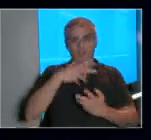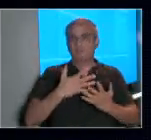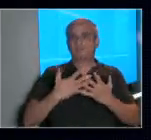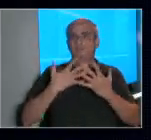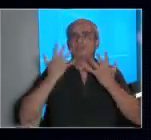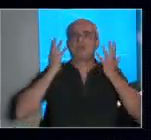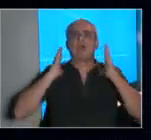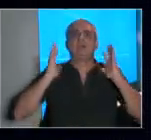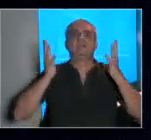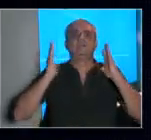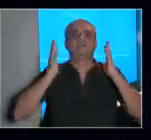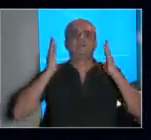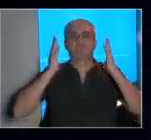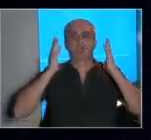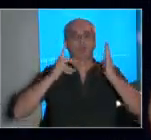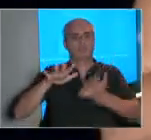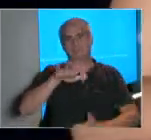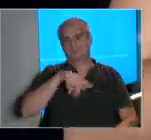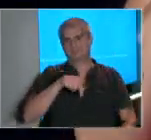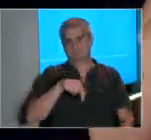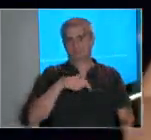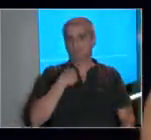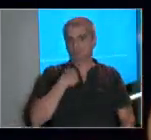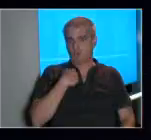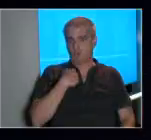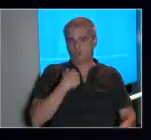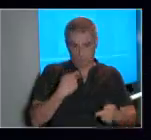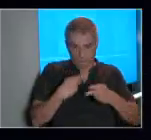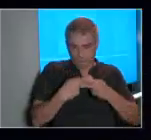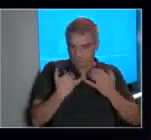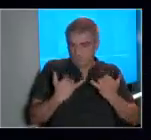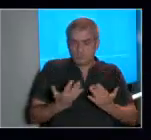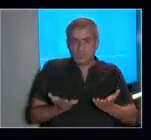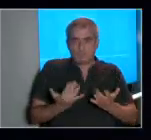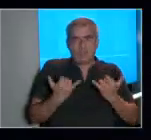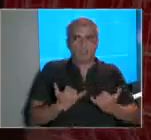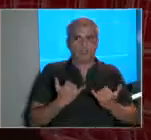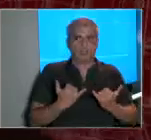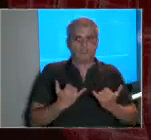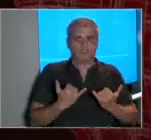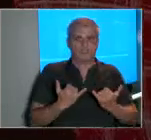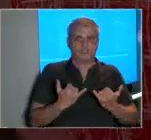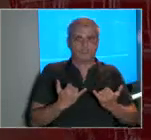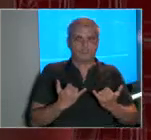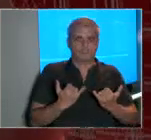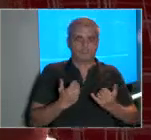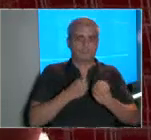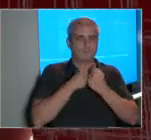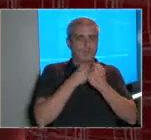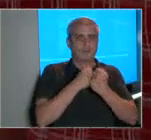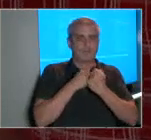גודל האסון הסביבתי שאנחנו עומדים בפניו היום, בעת הזאת.